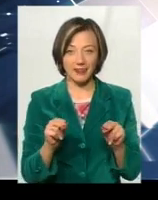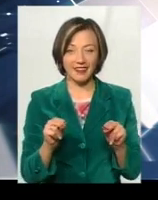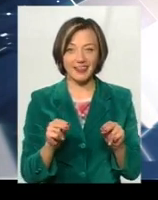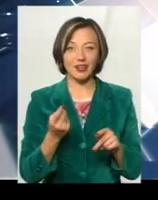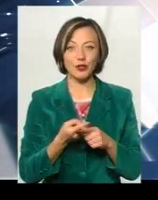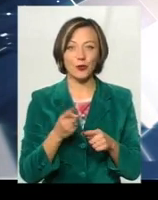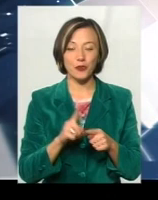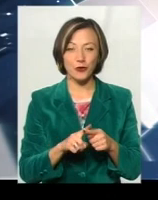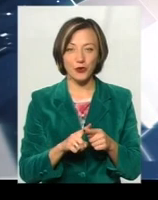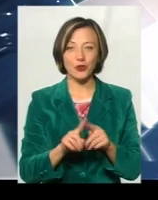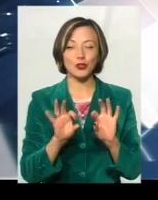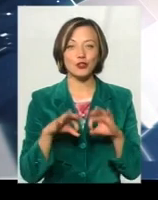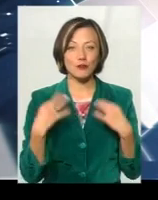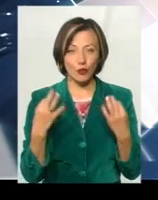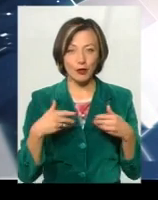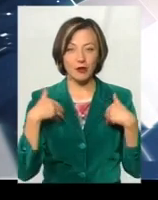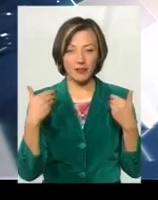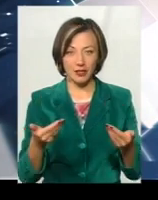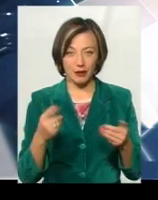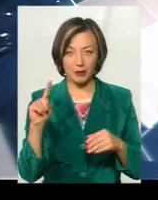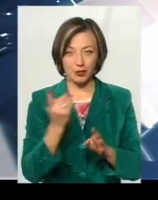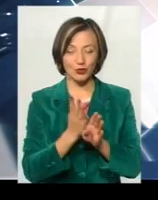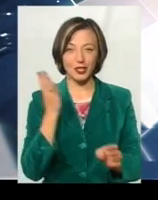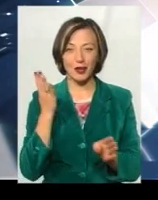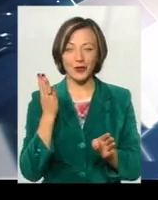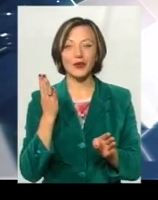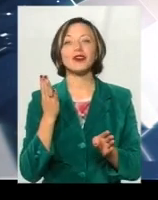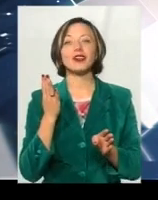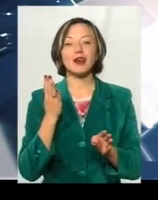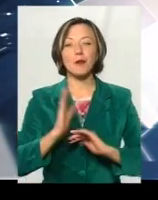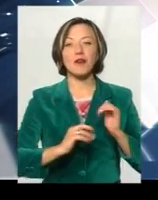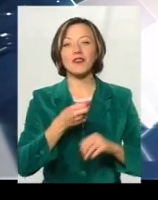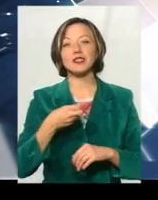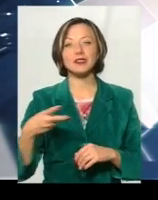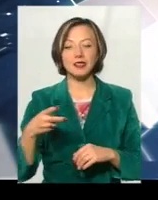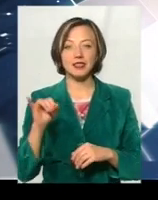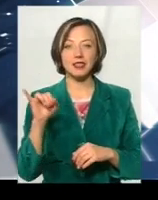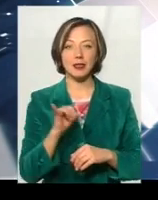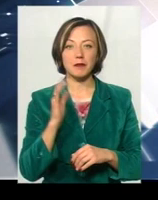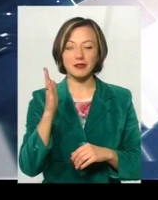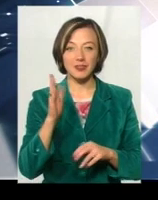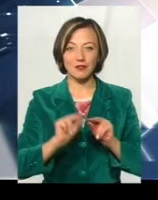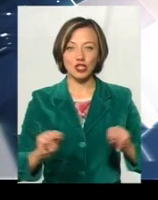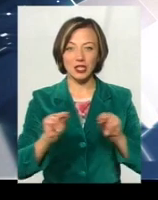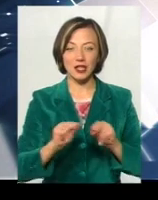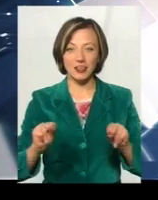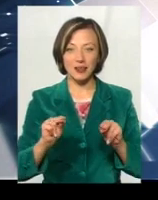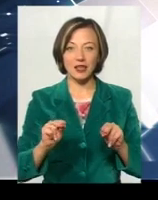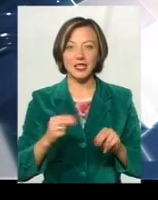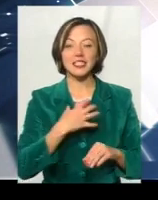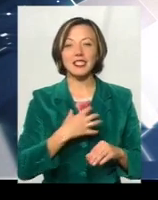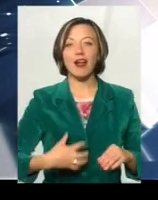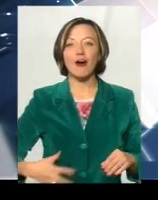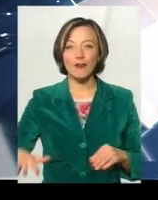Тому дозвольте щиро привітати в першу чергу самих професійних і самих перспективних вчителів. Це вчителів